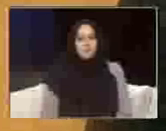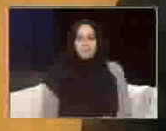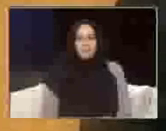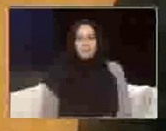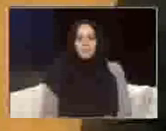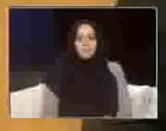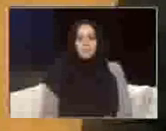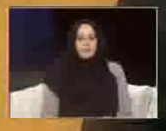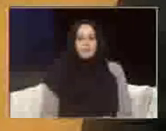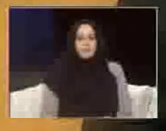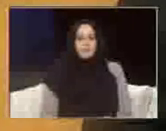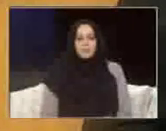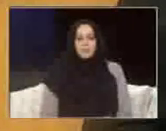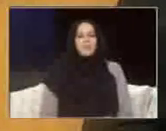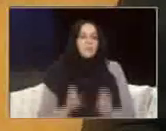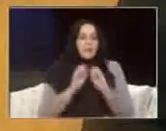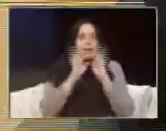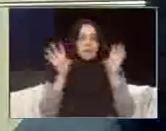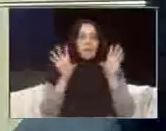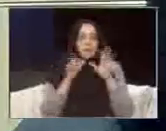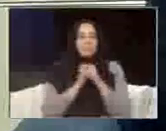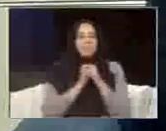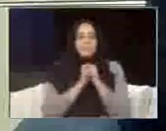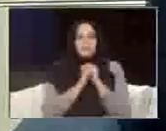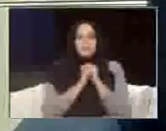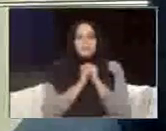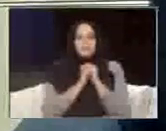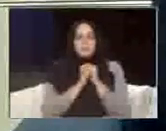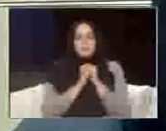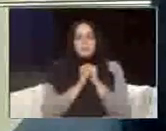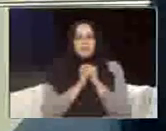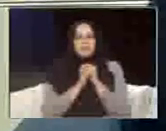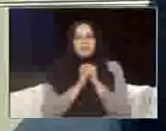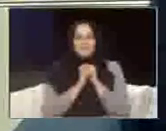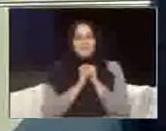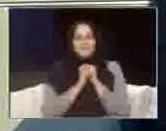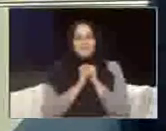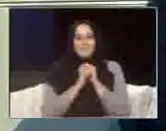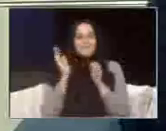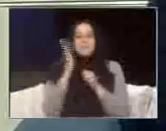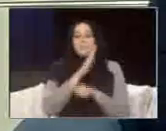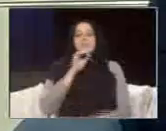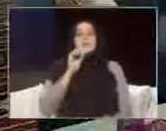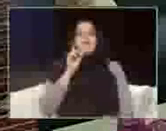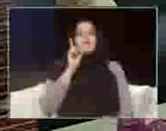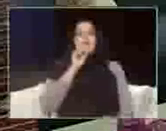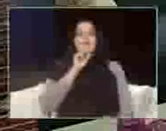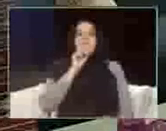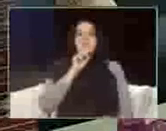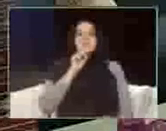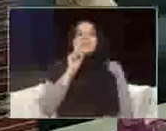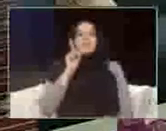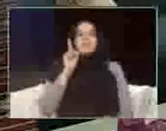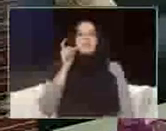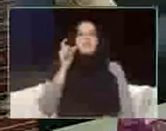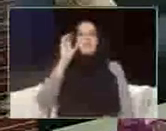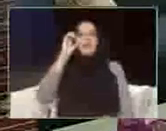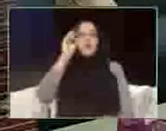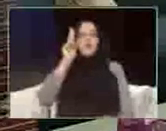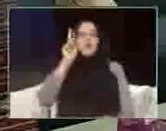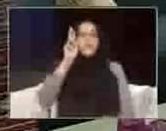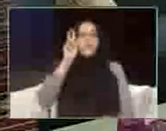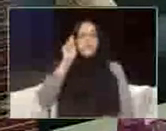السبعة. الو واضح ان شاء الله، واضح ام زهرة واضح. شكرا. الله يبارك. وردة من العاصمة. نعم مساء الخير. تفضلي. مساء